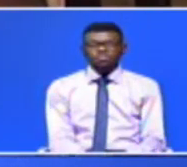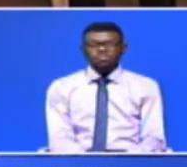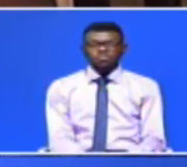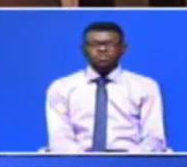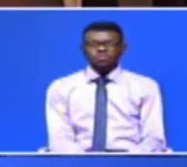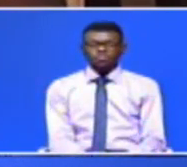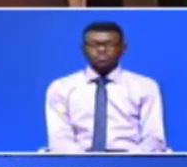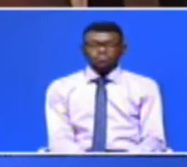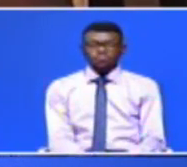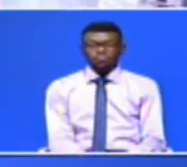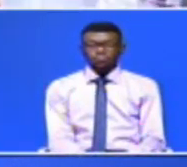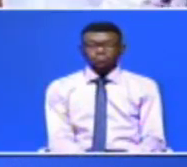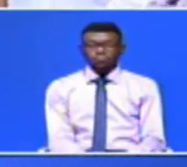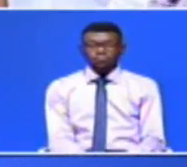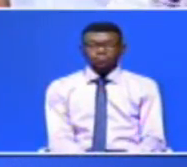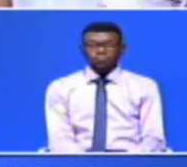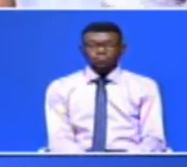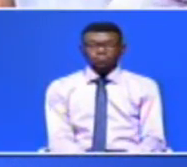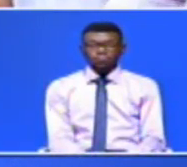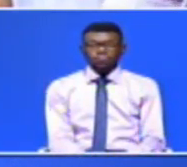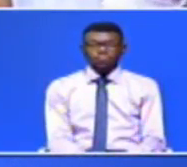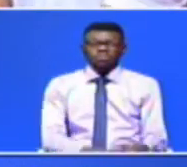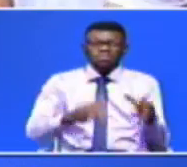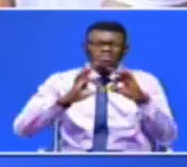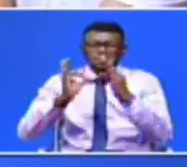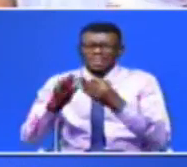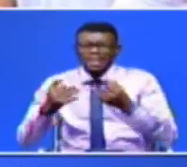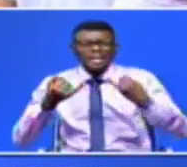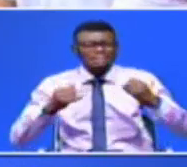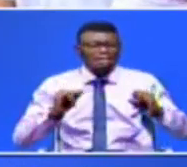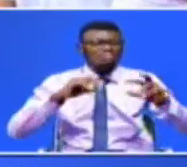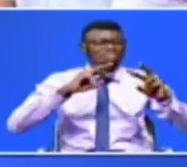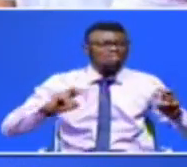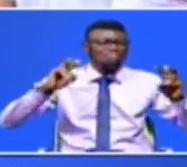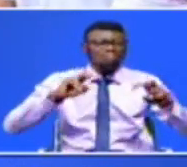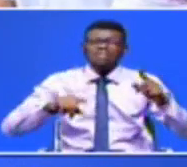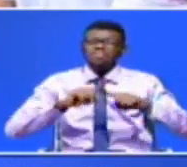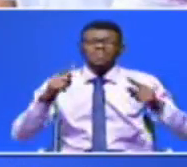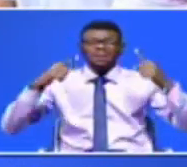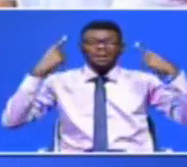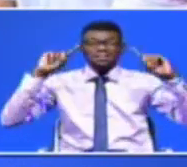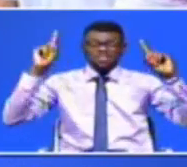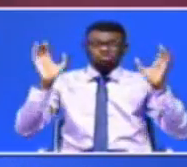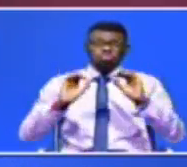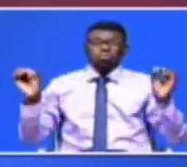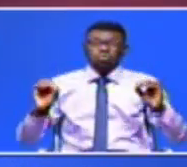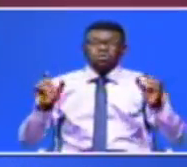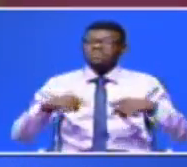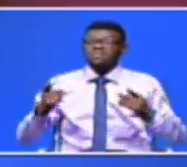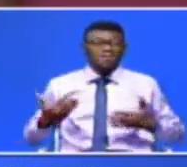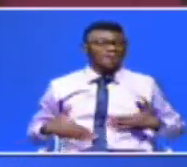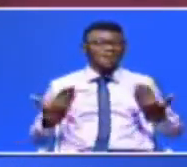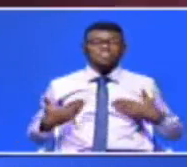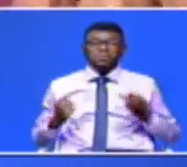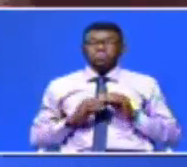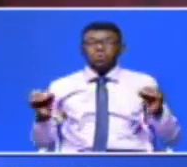mobile subscriber is back. Juhudi za familia yake kumfikia zimegonga mwamba, ikiwakosesha furaha hata zaidi.